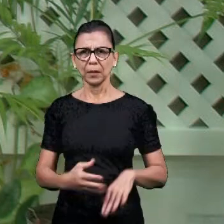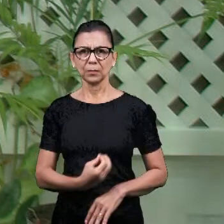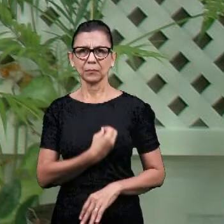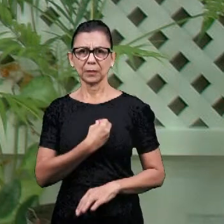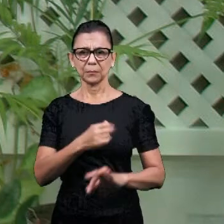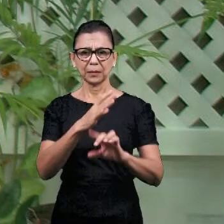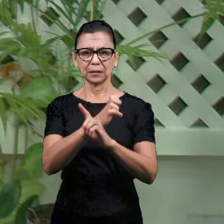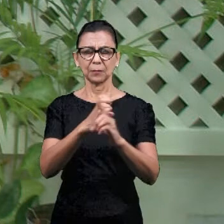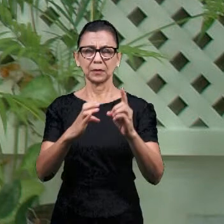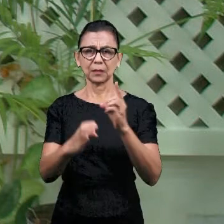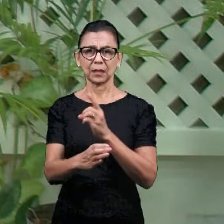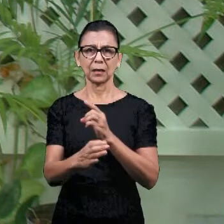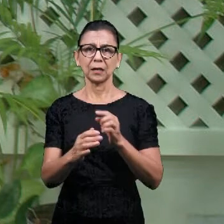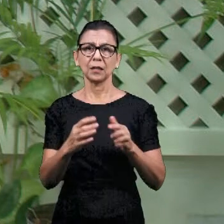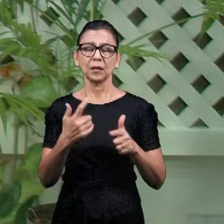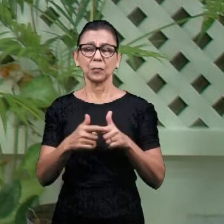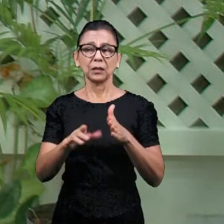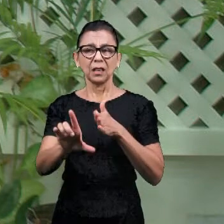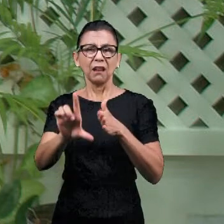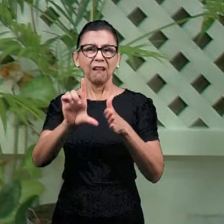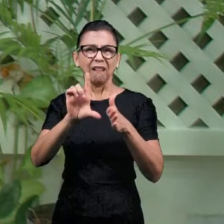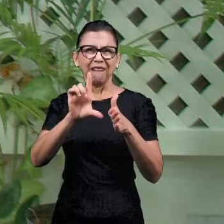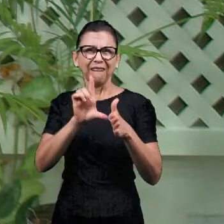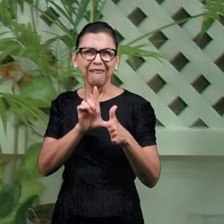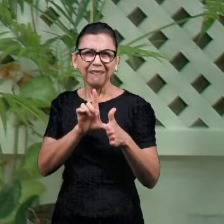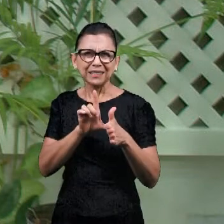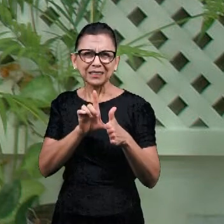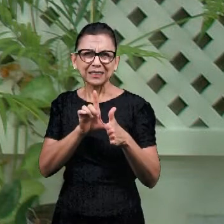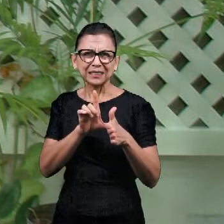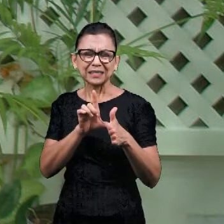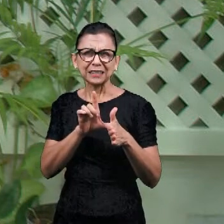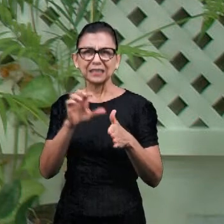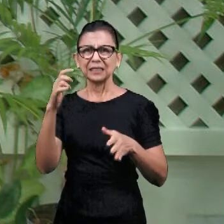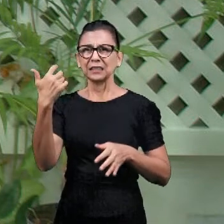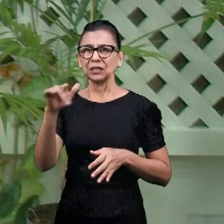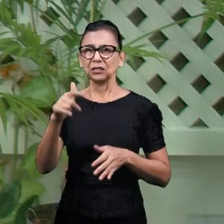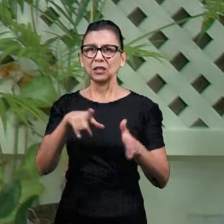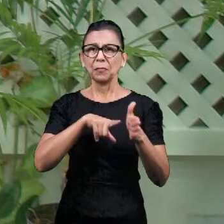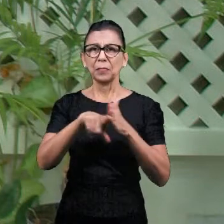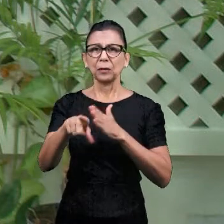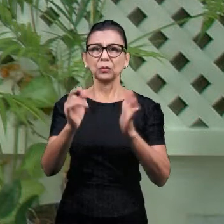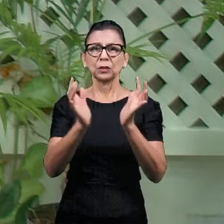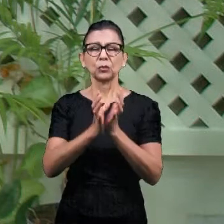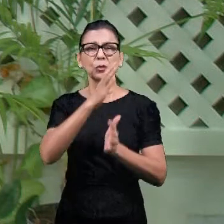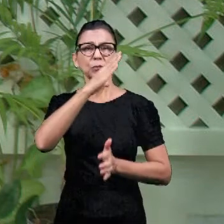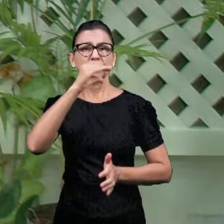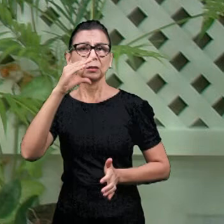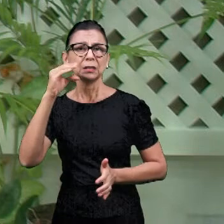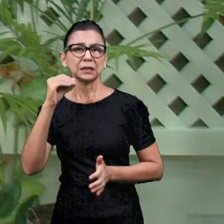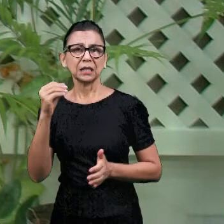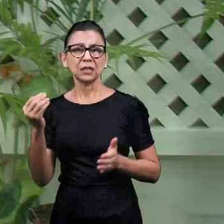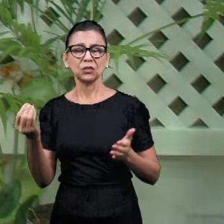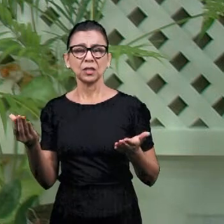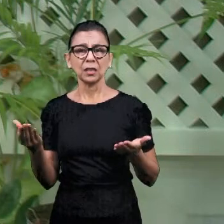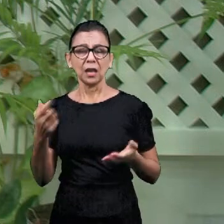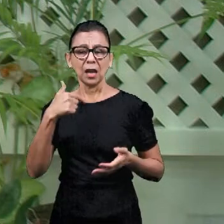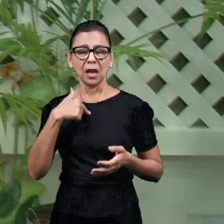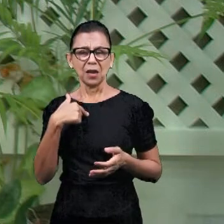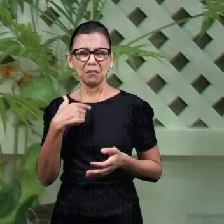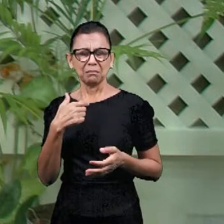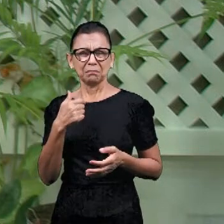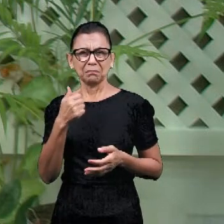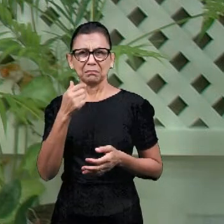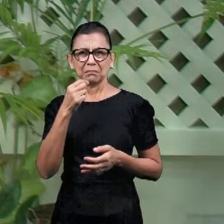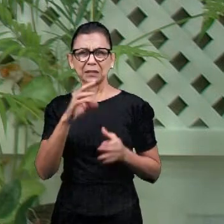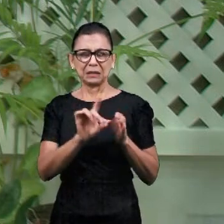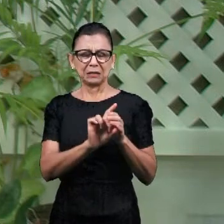quand je n'avais pas la question pour adolescents, je me sentais exclu. Maintenant, je sens que je fais partie du corps de Christ. Qu'est-ce que vous